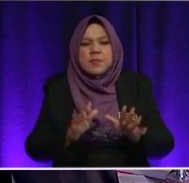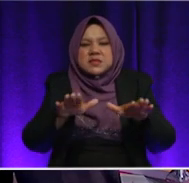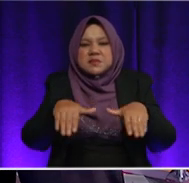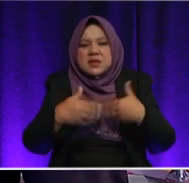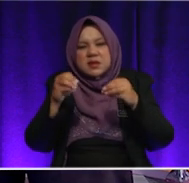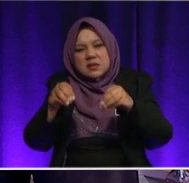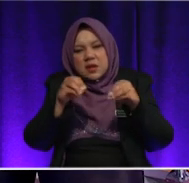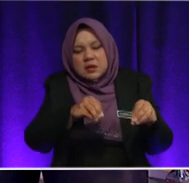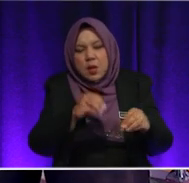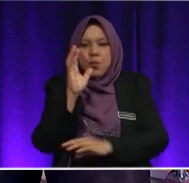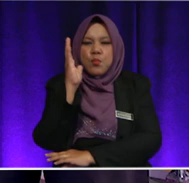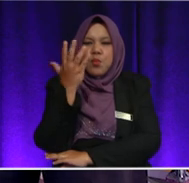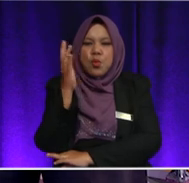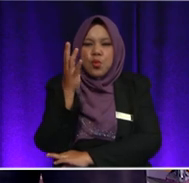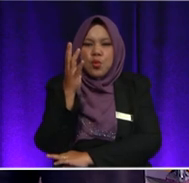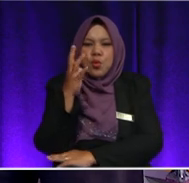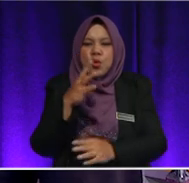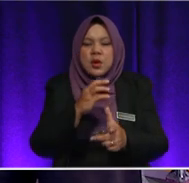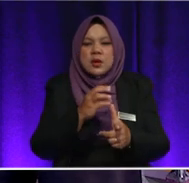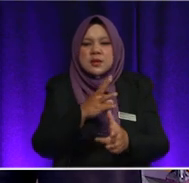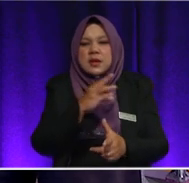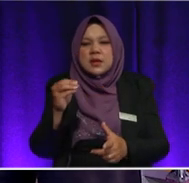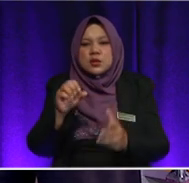tumbuh-tumbuhan atau sumber makanan